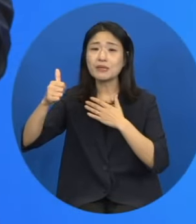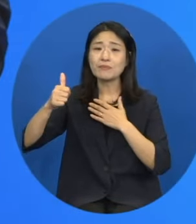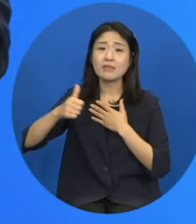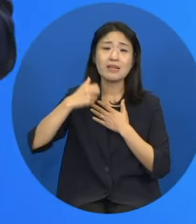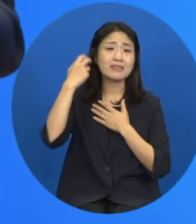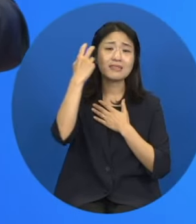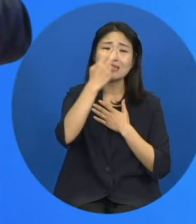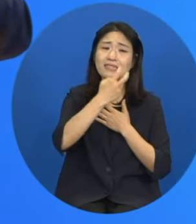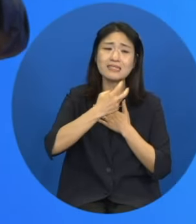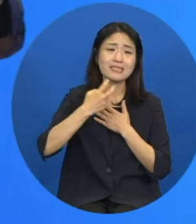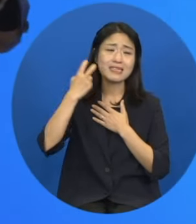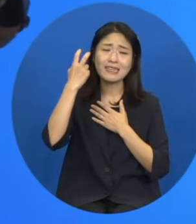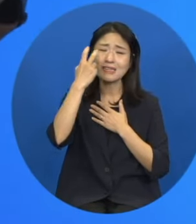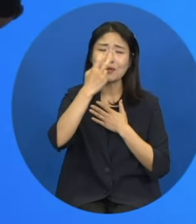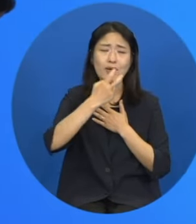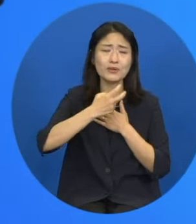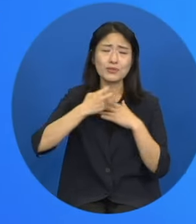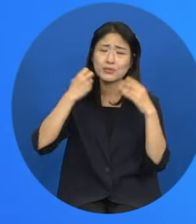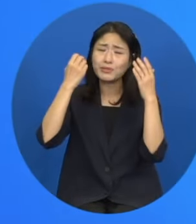주님 나를